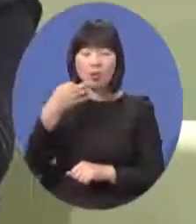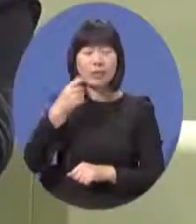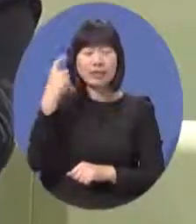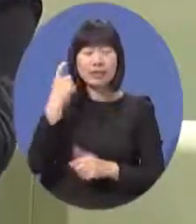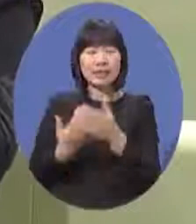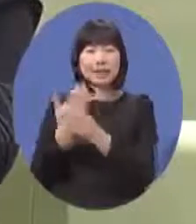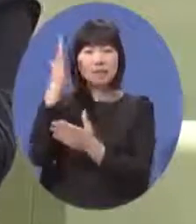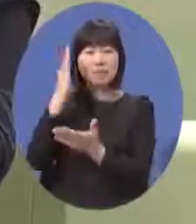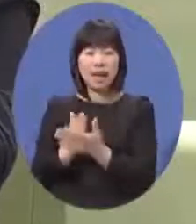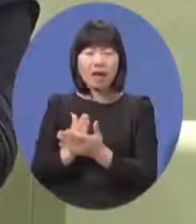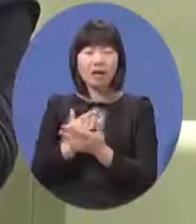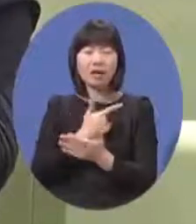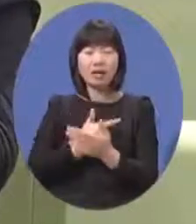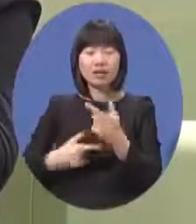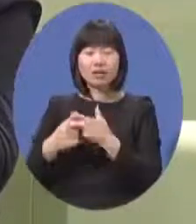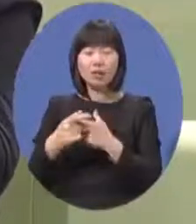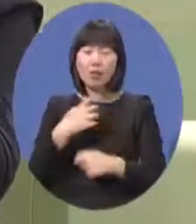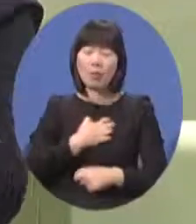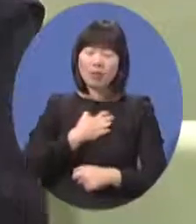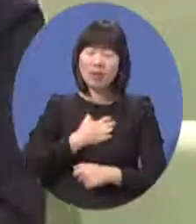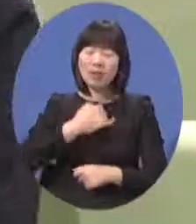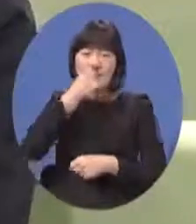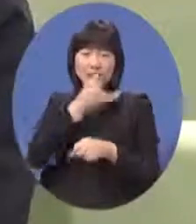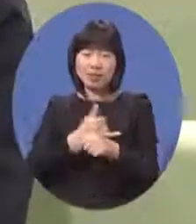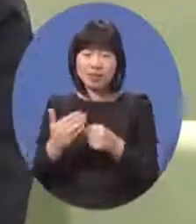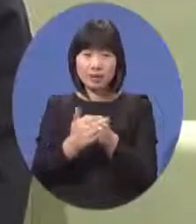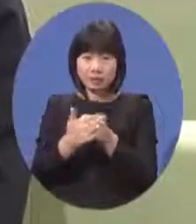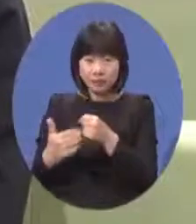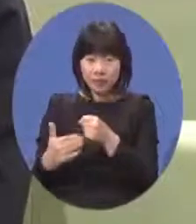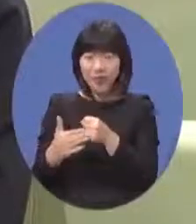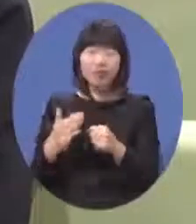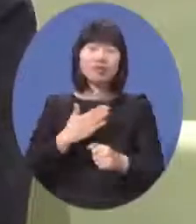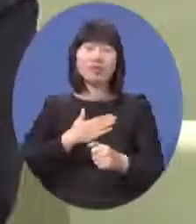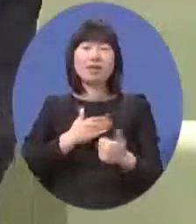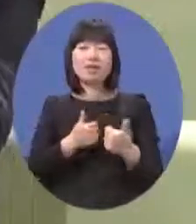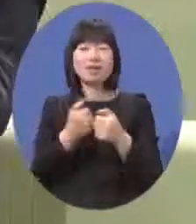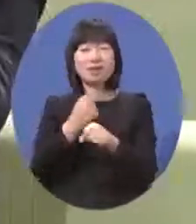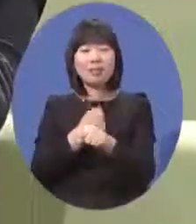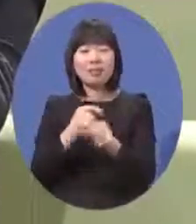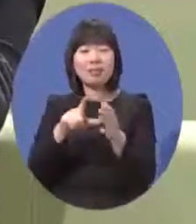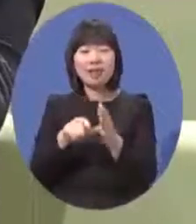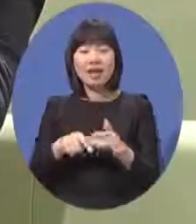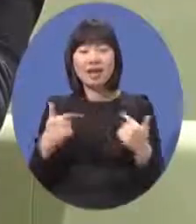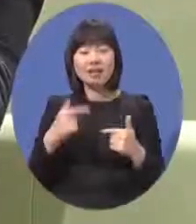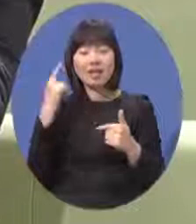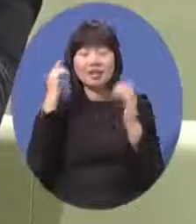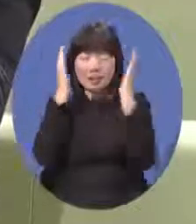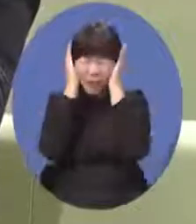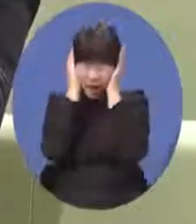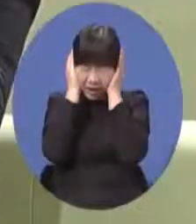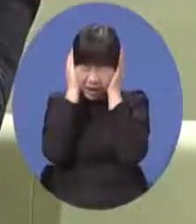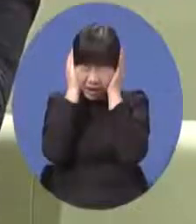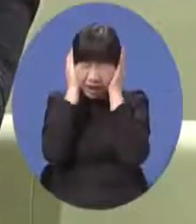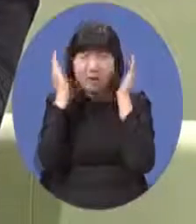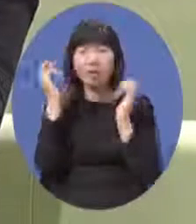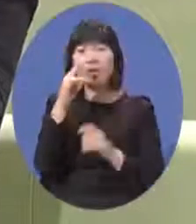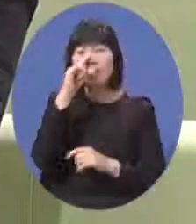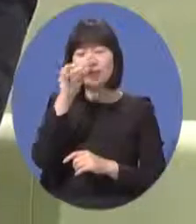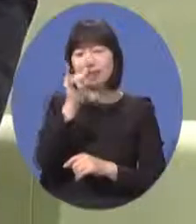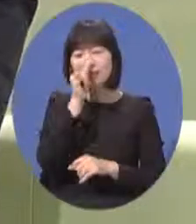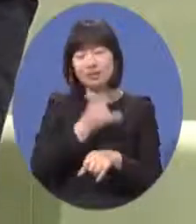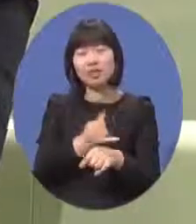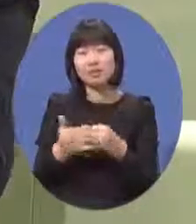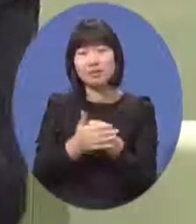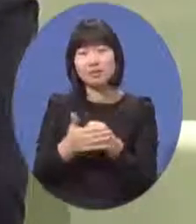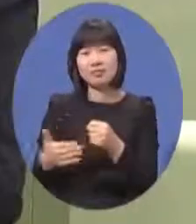마. 왜냐면 너무 괴롭거든요. 네. 네. 그래서 이제 그래서 제가 상담했던 아이도 항상 귀를 막는 아이가 있었어요. 이게 너무 예민하니까.